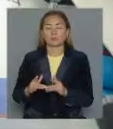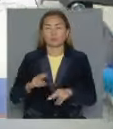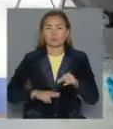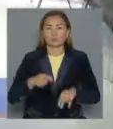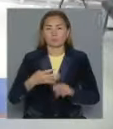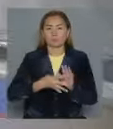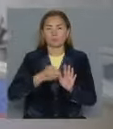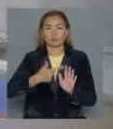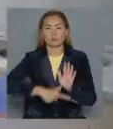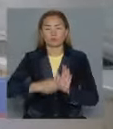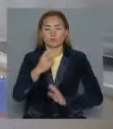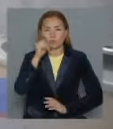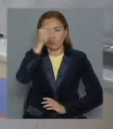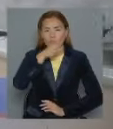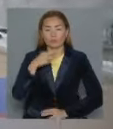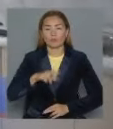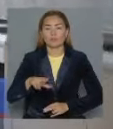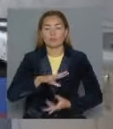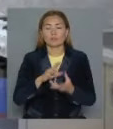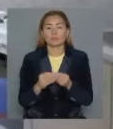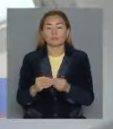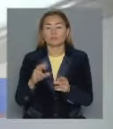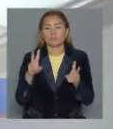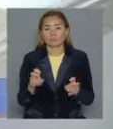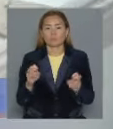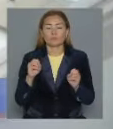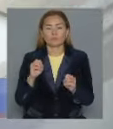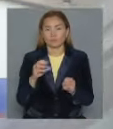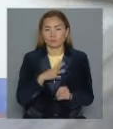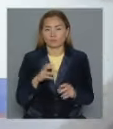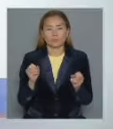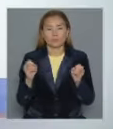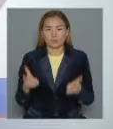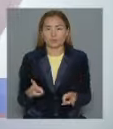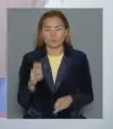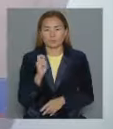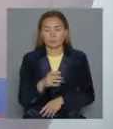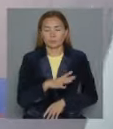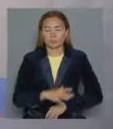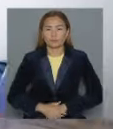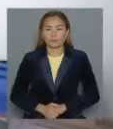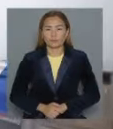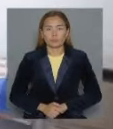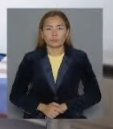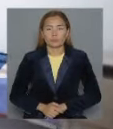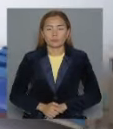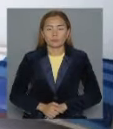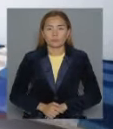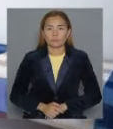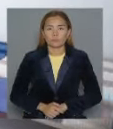построено в 1972 году. В январе текущего года установлено, что здание общежития находится в аварийном состоянии.